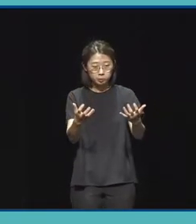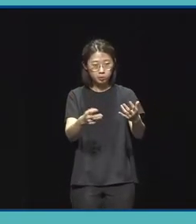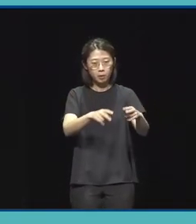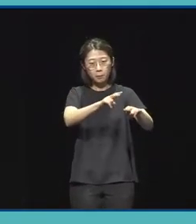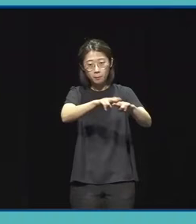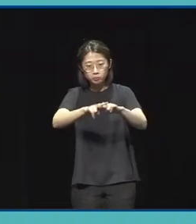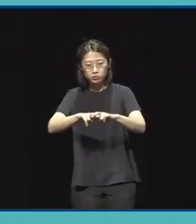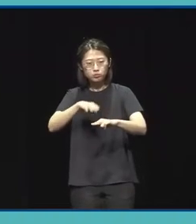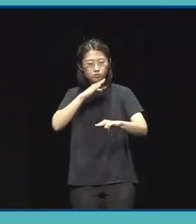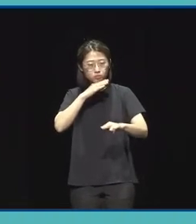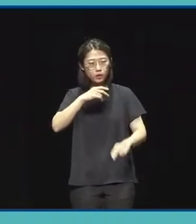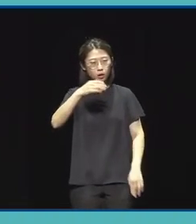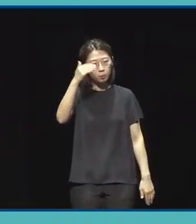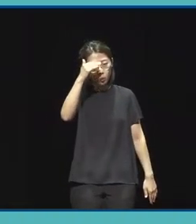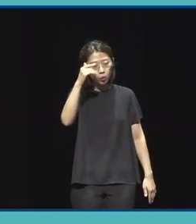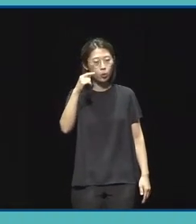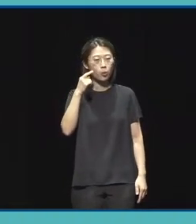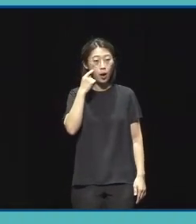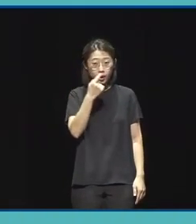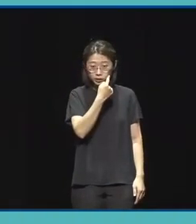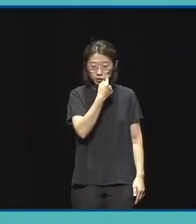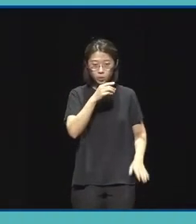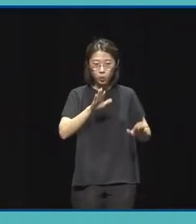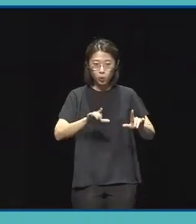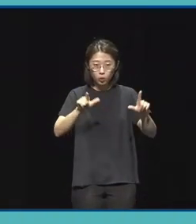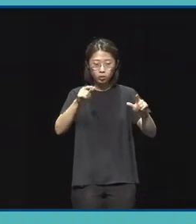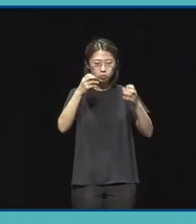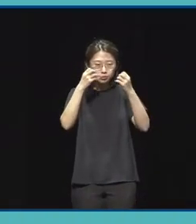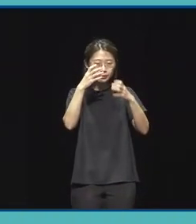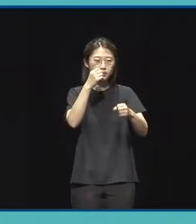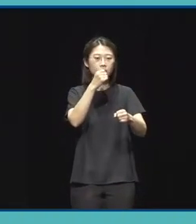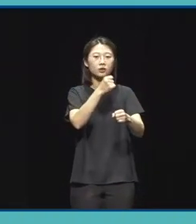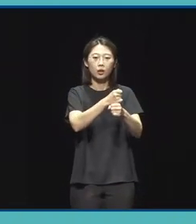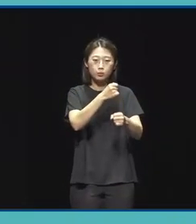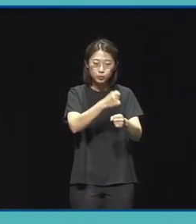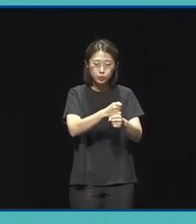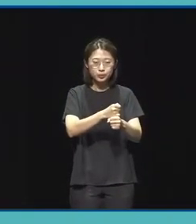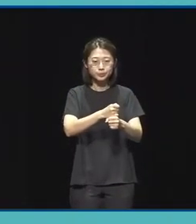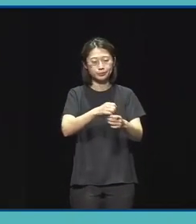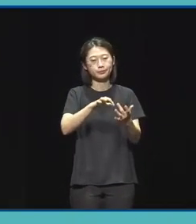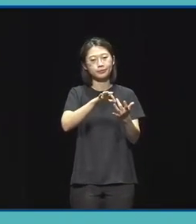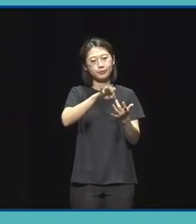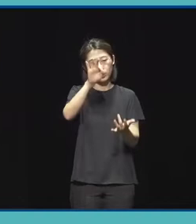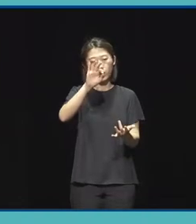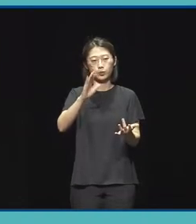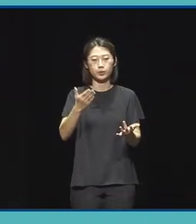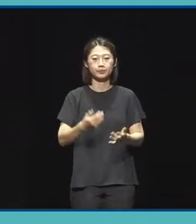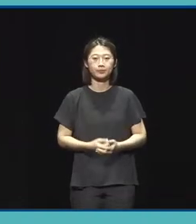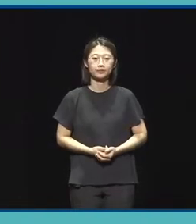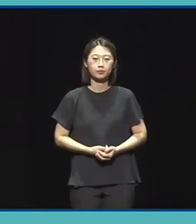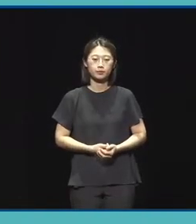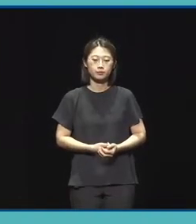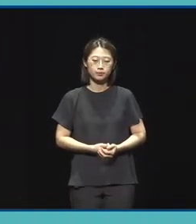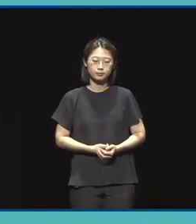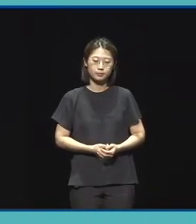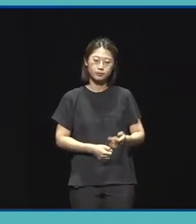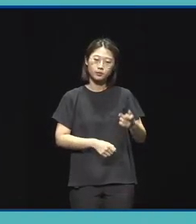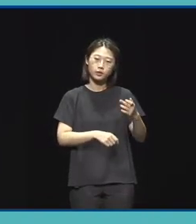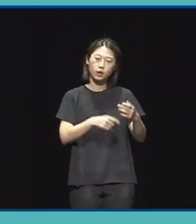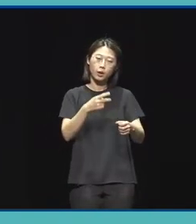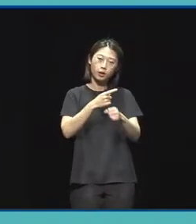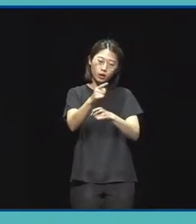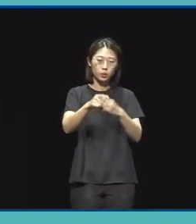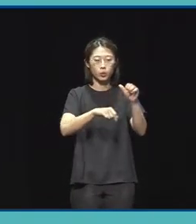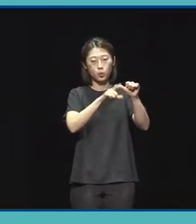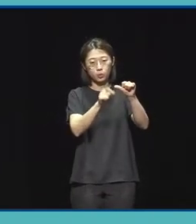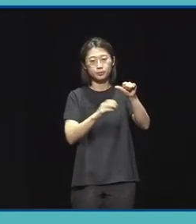심의를 진행해서 최종 발표될 올해 신작을 선정하게 됩니다 23년 5월 정도로 예측을 하고 있고요